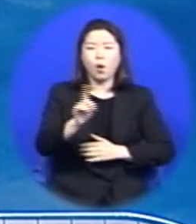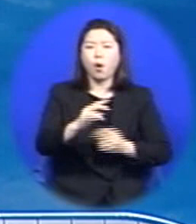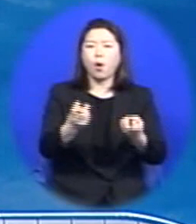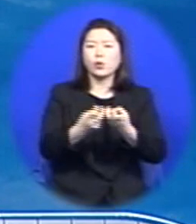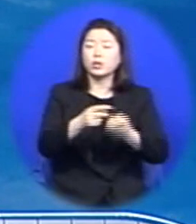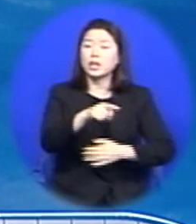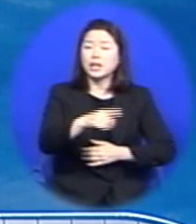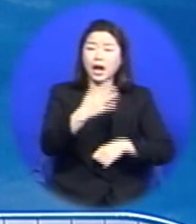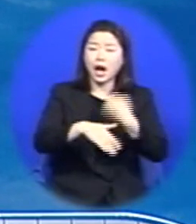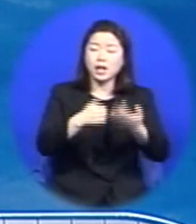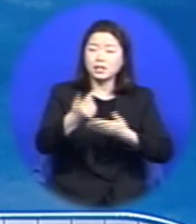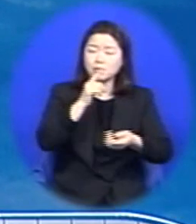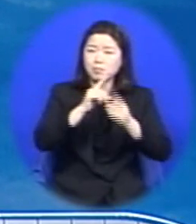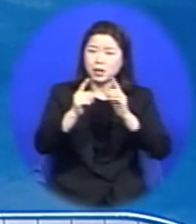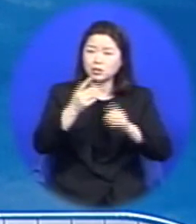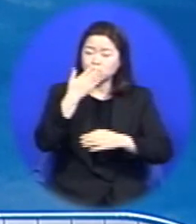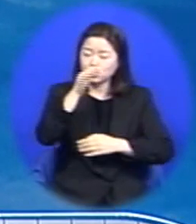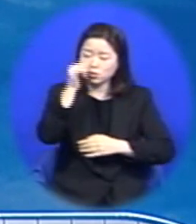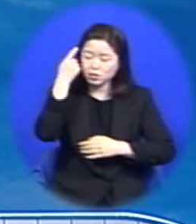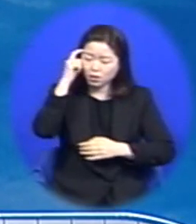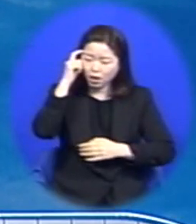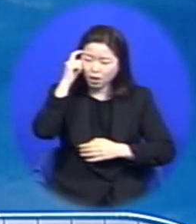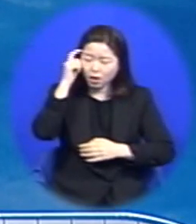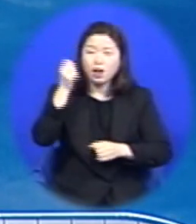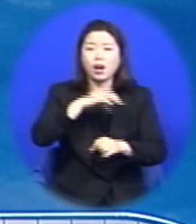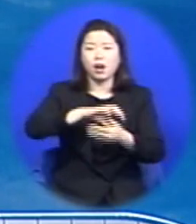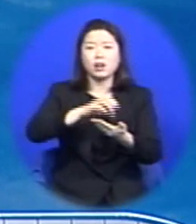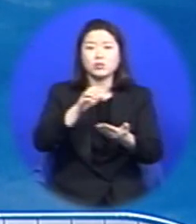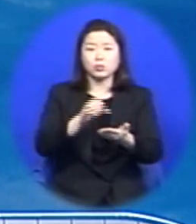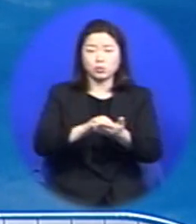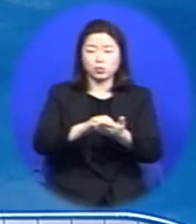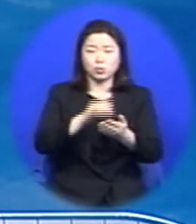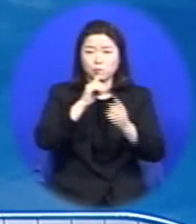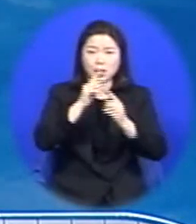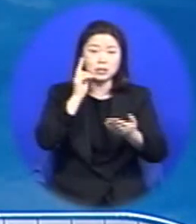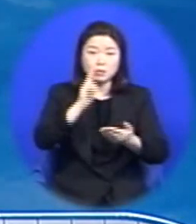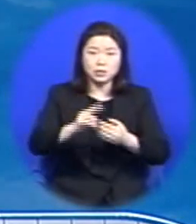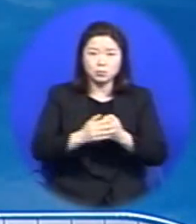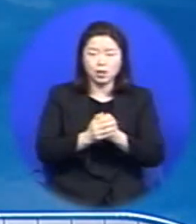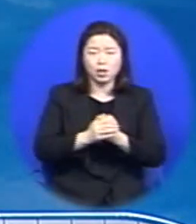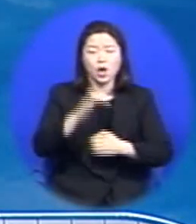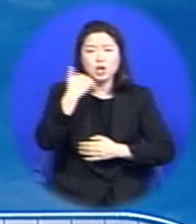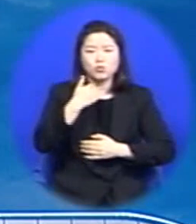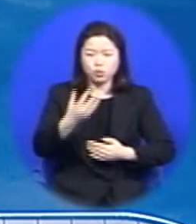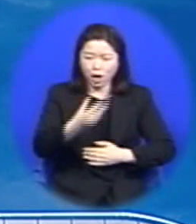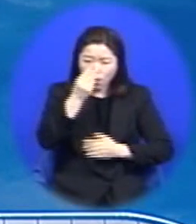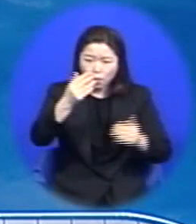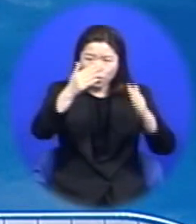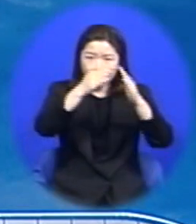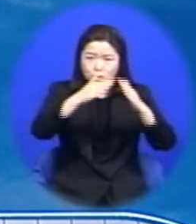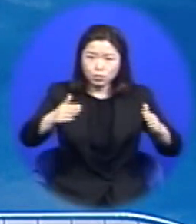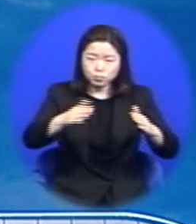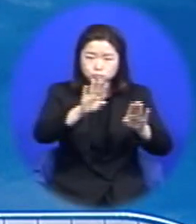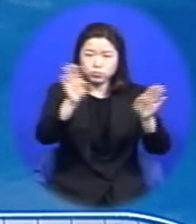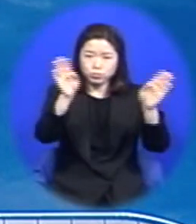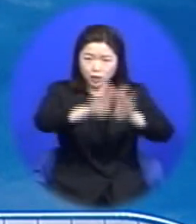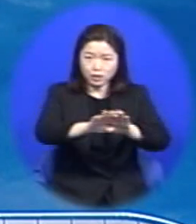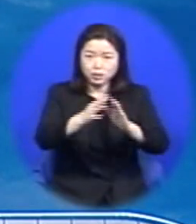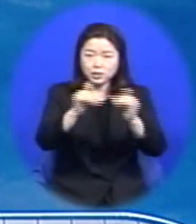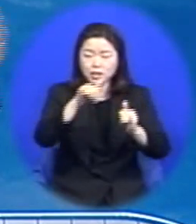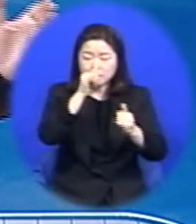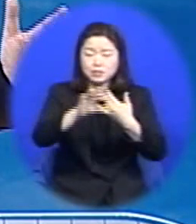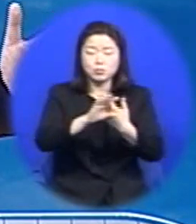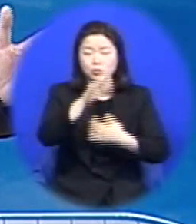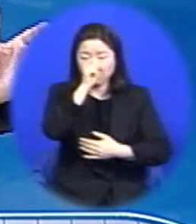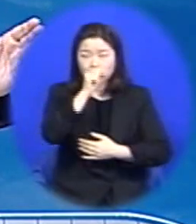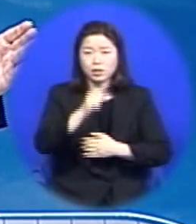하나님의 말씀일 수 있겠는가 싶을 정도의 말씀을 하셨어요. 누가 성전문 좀 닫을 자가 있으면 좋겠다.